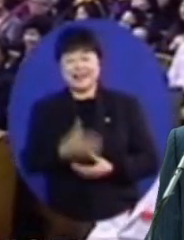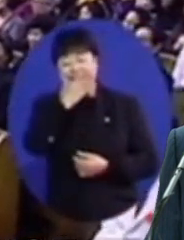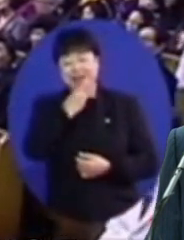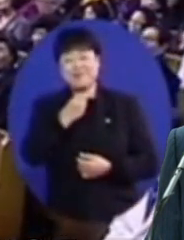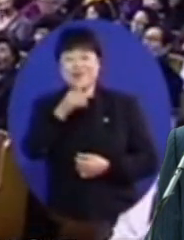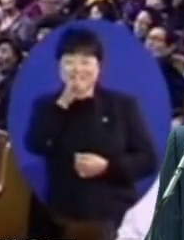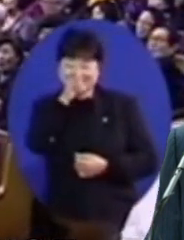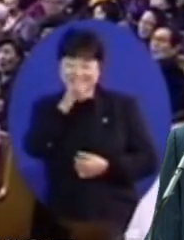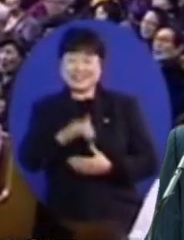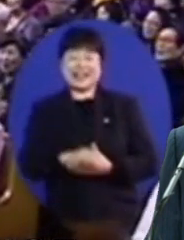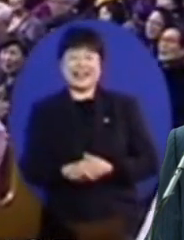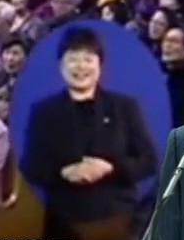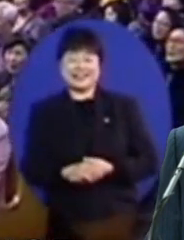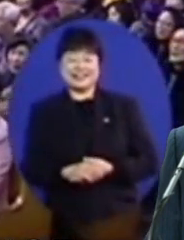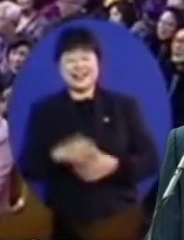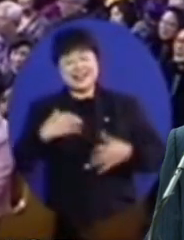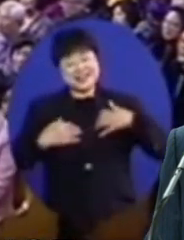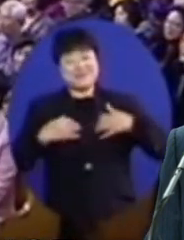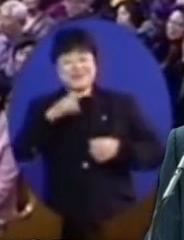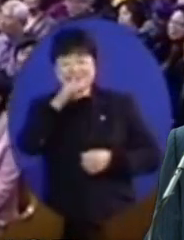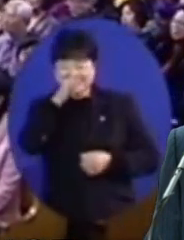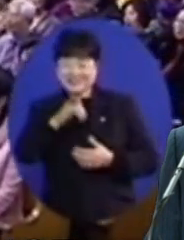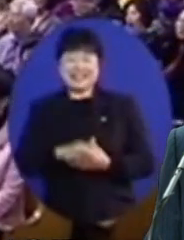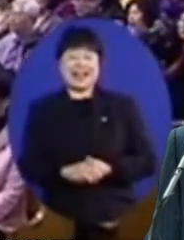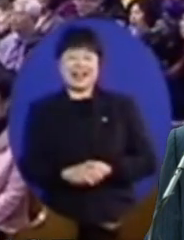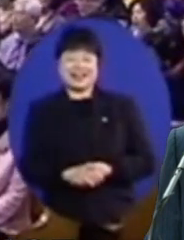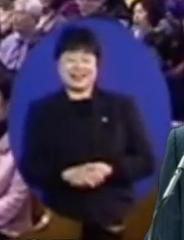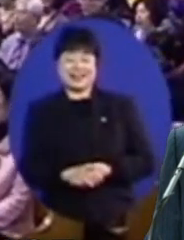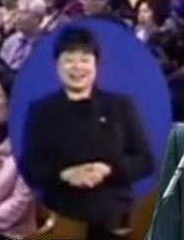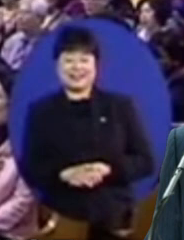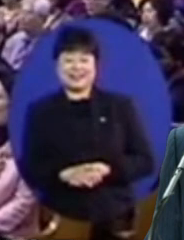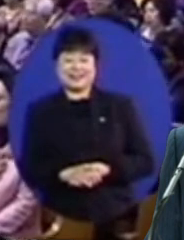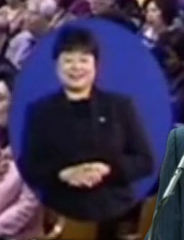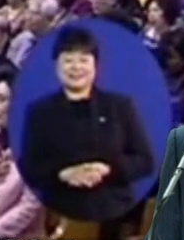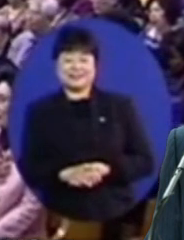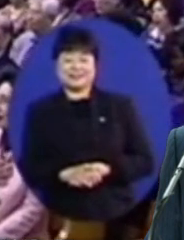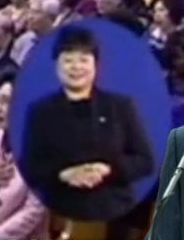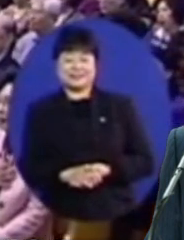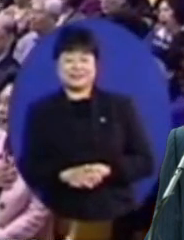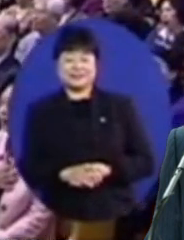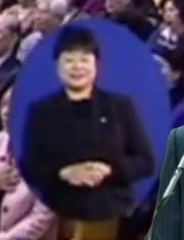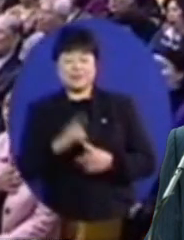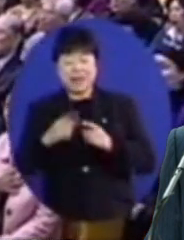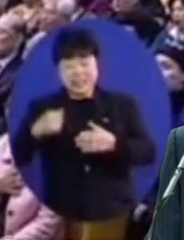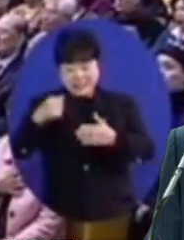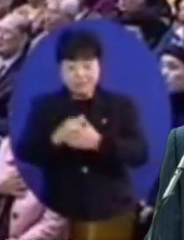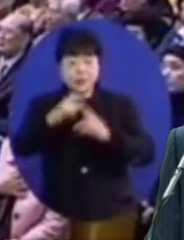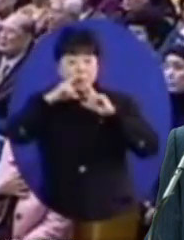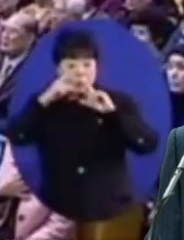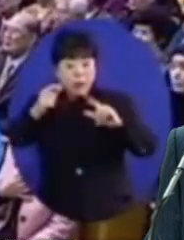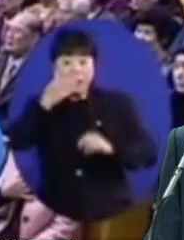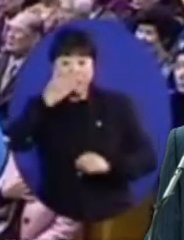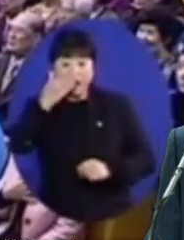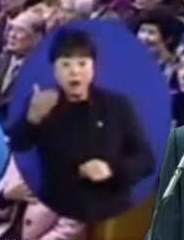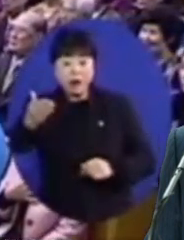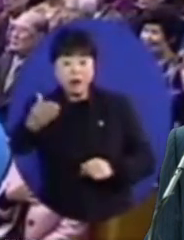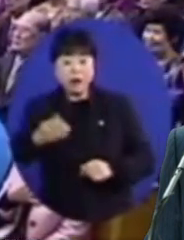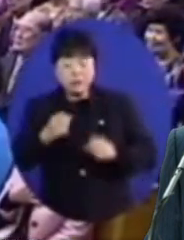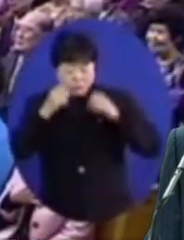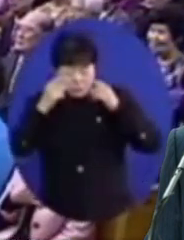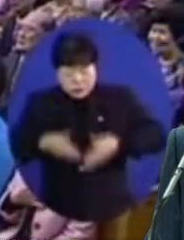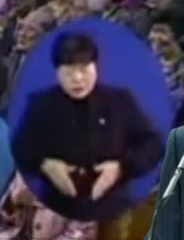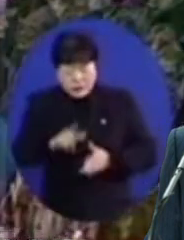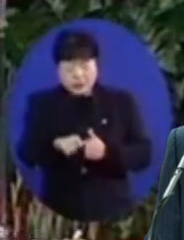행복합니다 기뻐합니다 그와 같은 우리가 말을 담대하게 할 수가 있는 것입니다 우리는 태어날